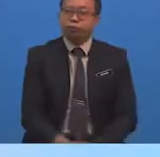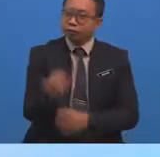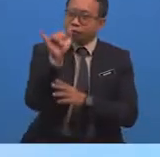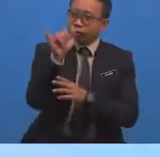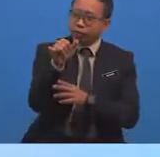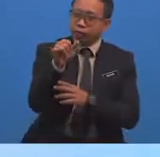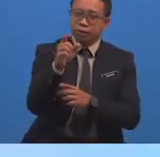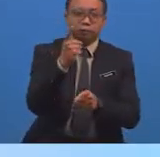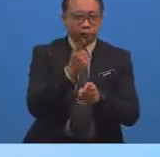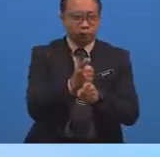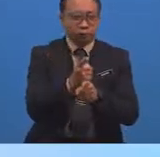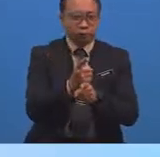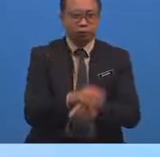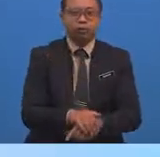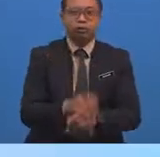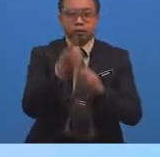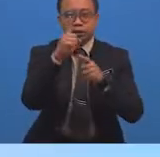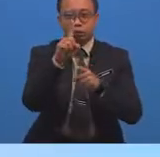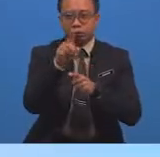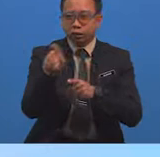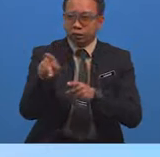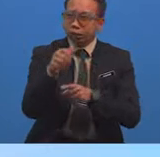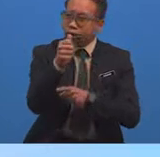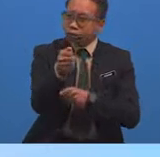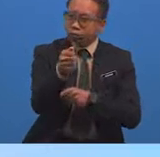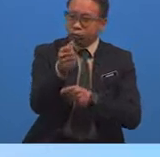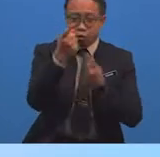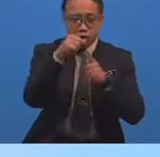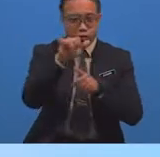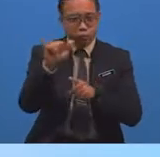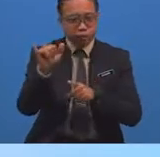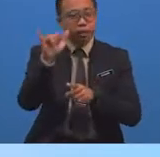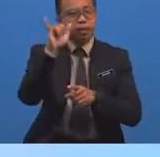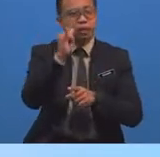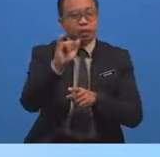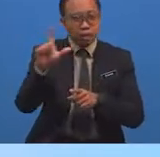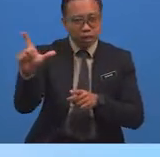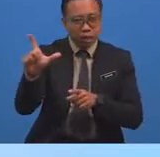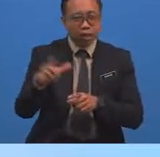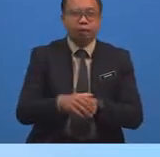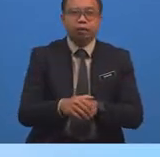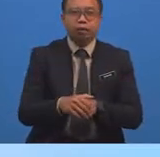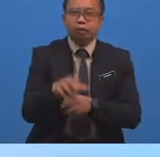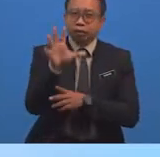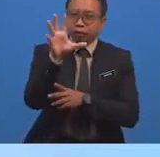Iya tepat sekali jawaban kamu jawabannya ialah